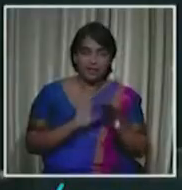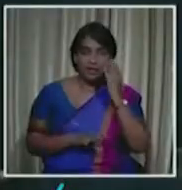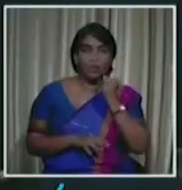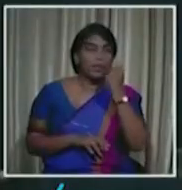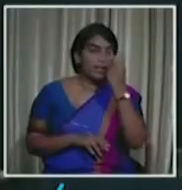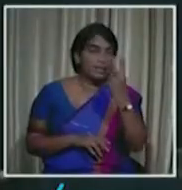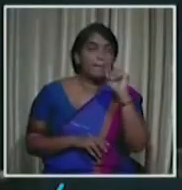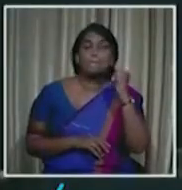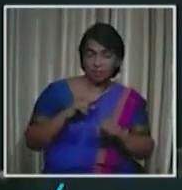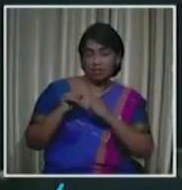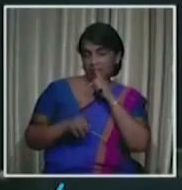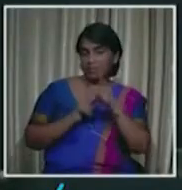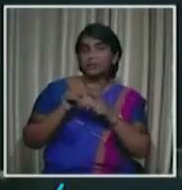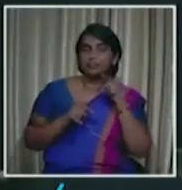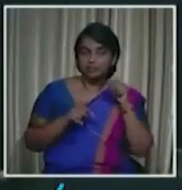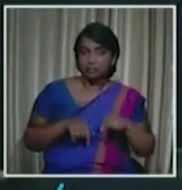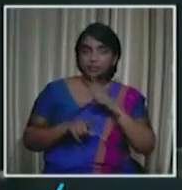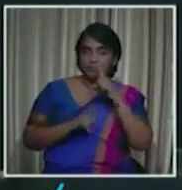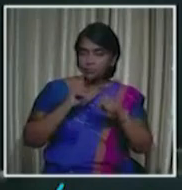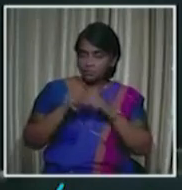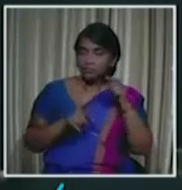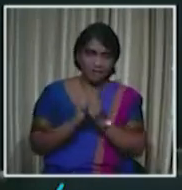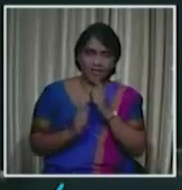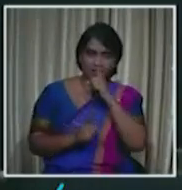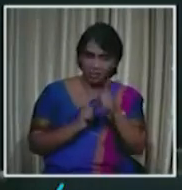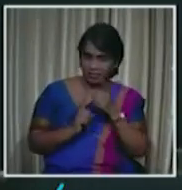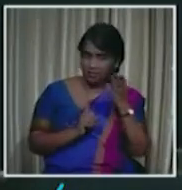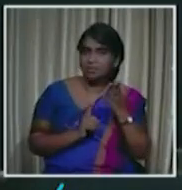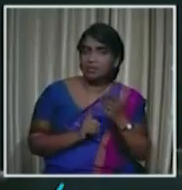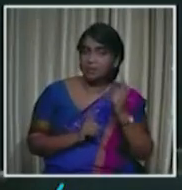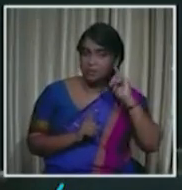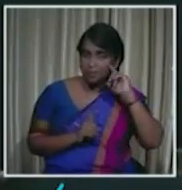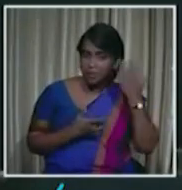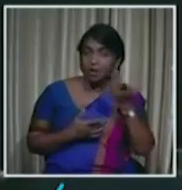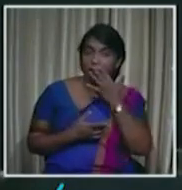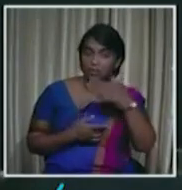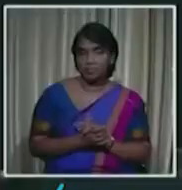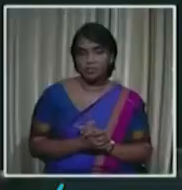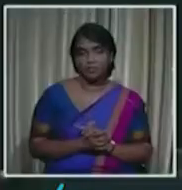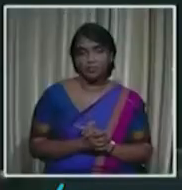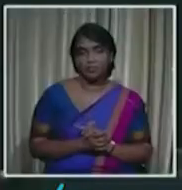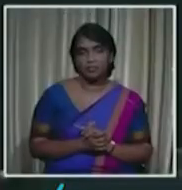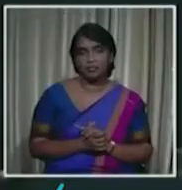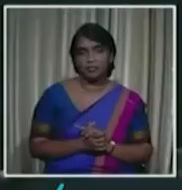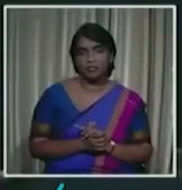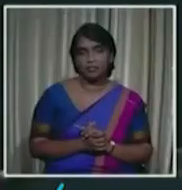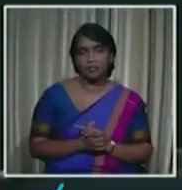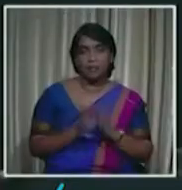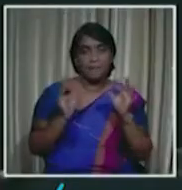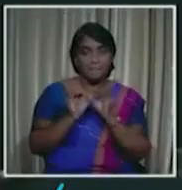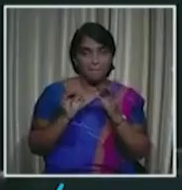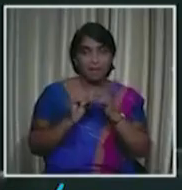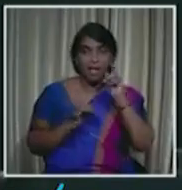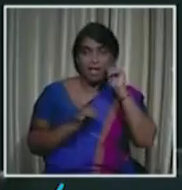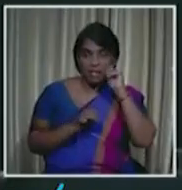රුපියල් 2යි බලා කිල්ලුවා කියලා දැන් කතා කරනවා වේදනාව ගැන නොදන්නව නම් ඉගෙන ගන්න පොත්පත් ඇරලා බාකීර් මාකර් මැතිතුමාගේ